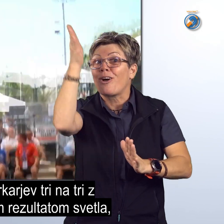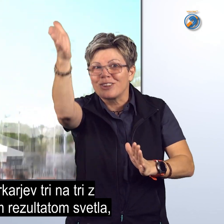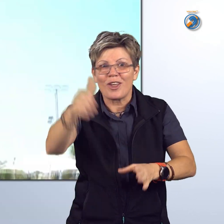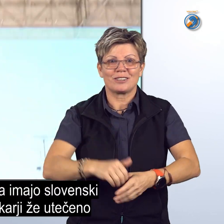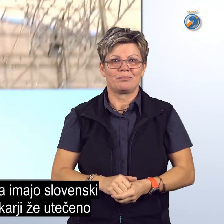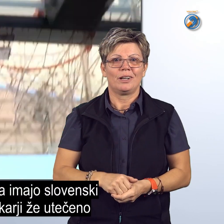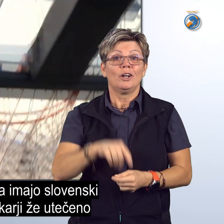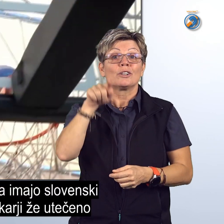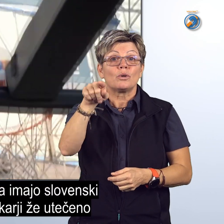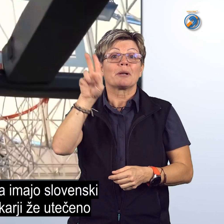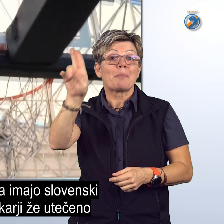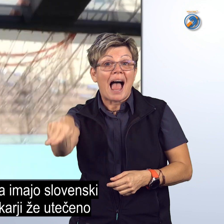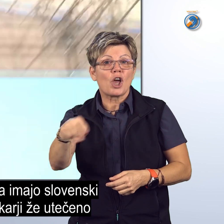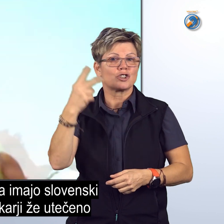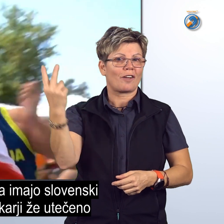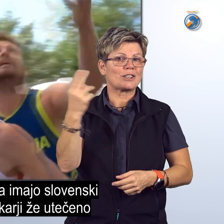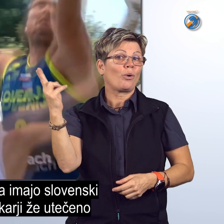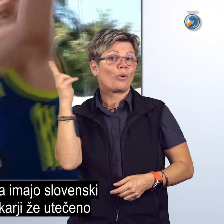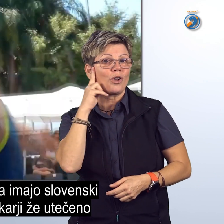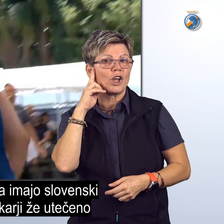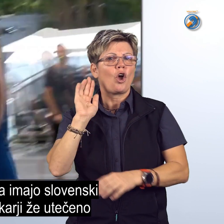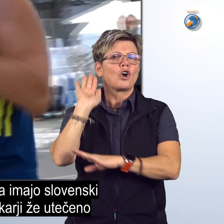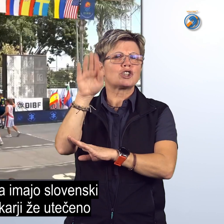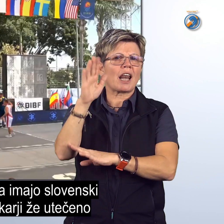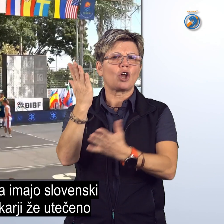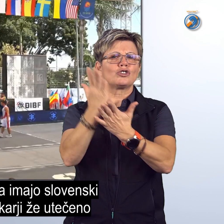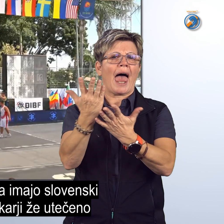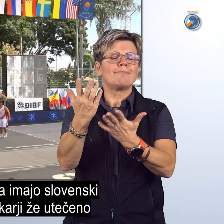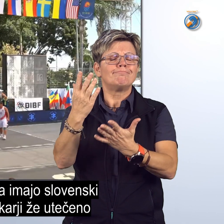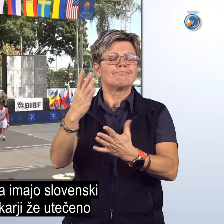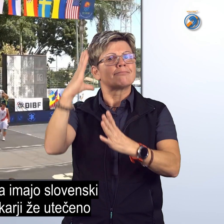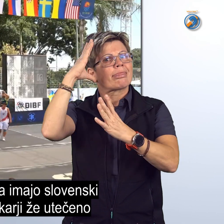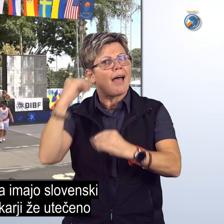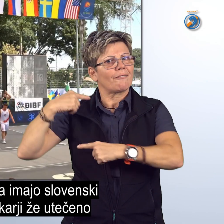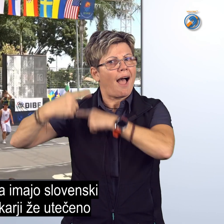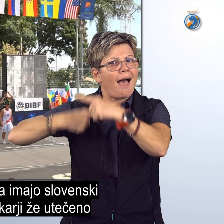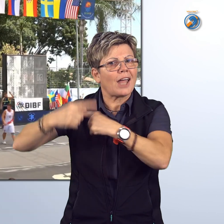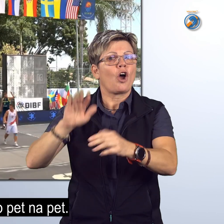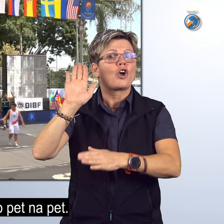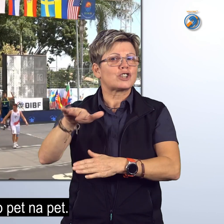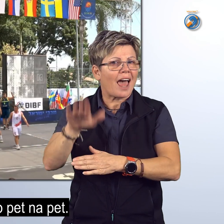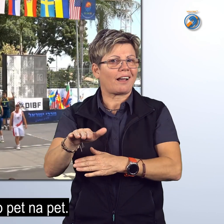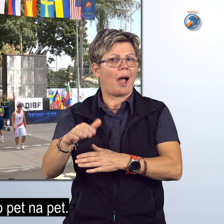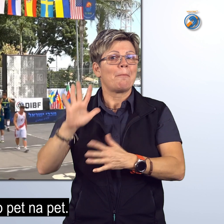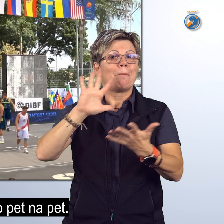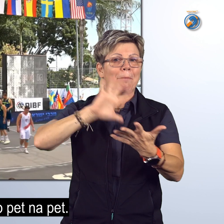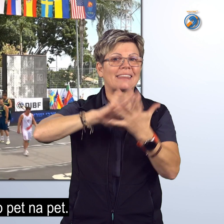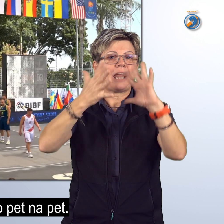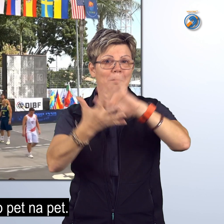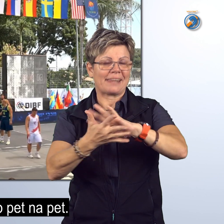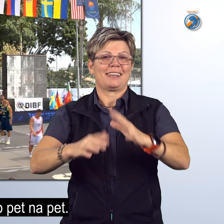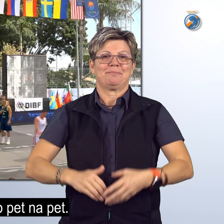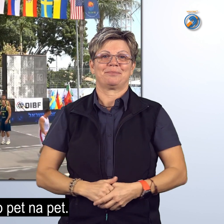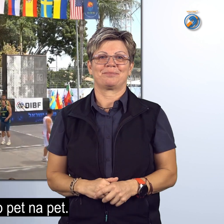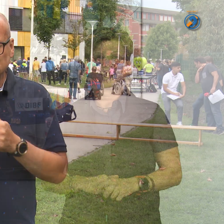zlatim rezultatom svetla. Kljub temu, da imajo slovenski gluhi košarkarji že utečeno